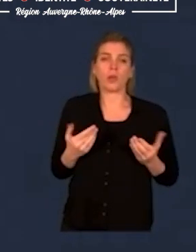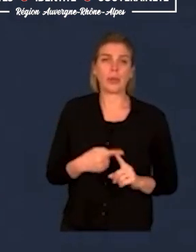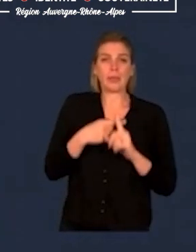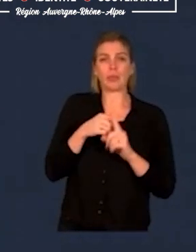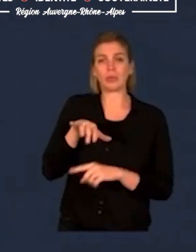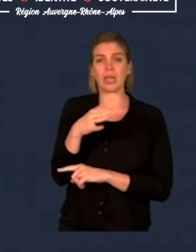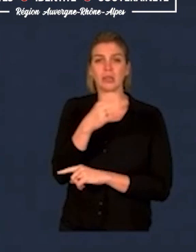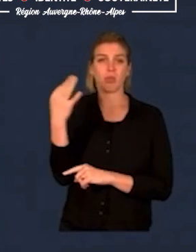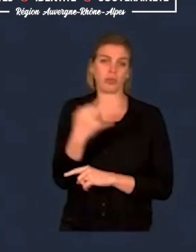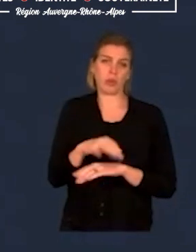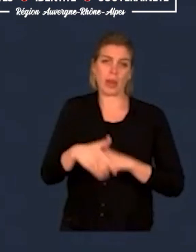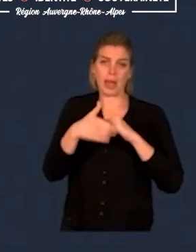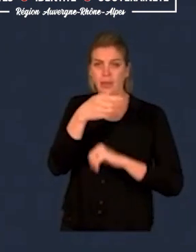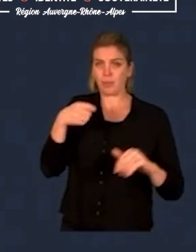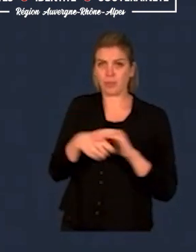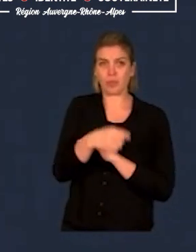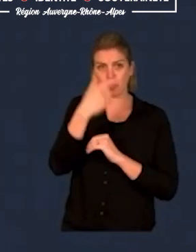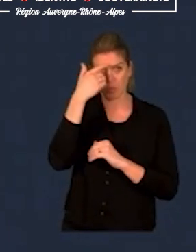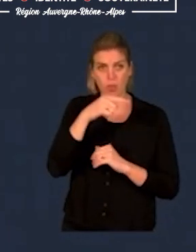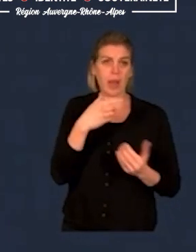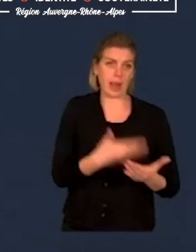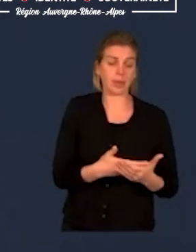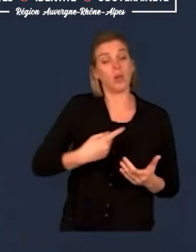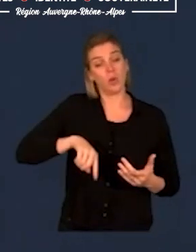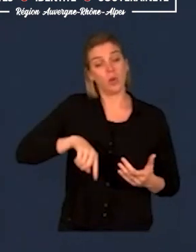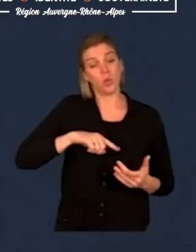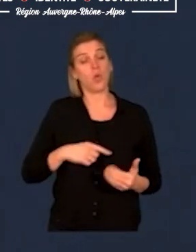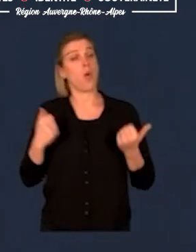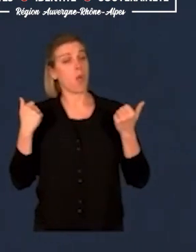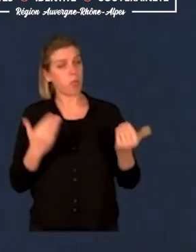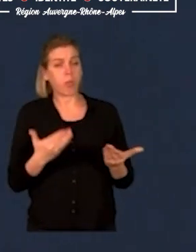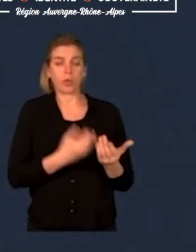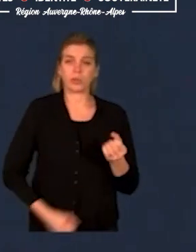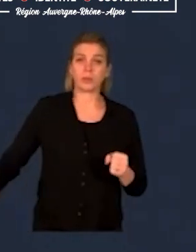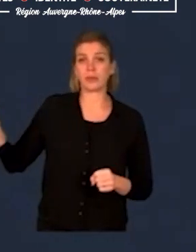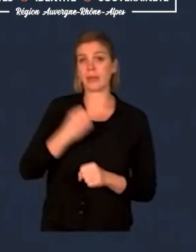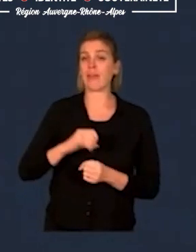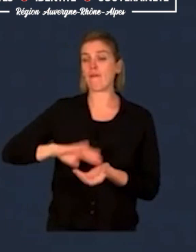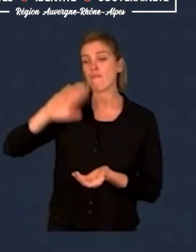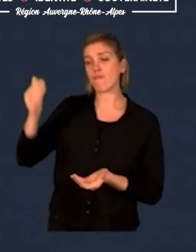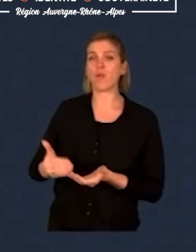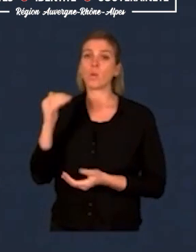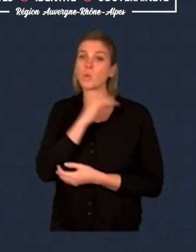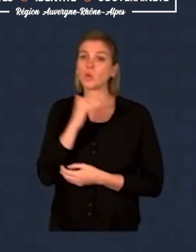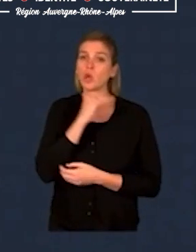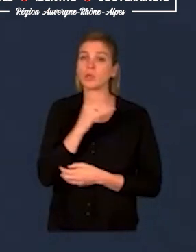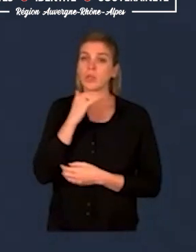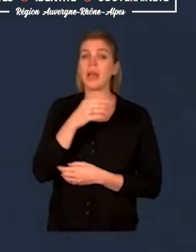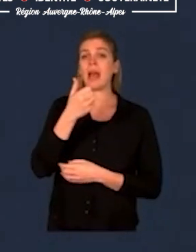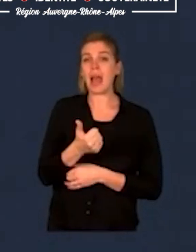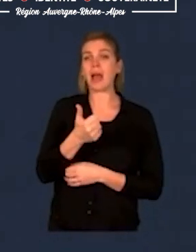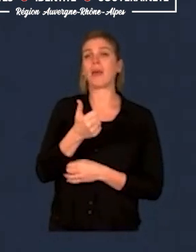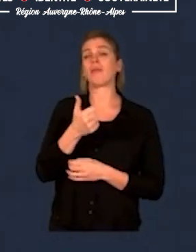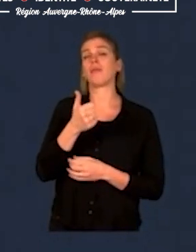cette charge pour les centres équestres. Nous proposons donc de créer un fonds de soutien d'urgence d'1 480 000